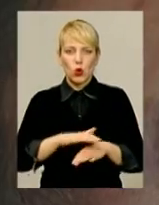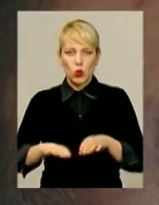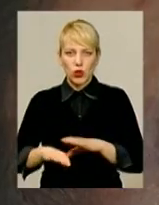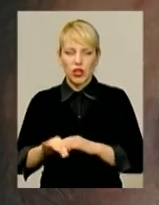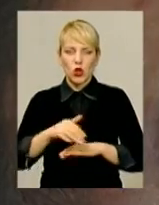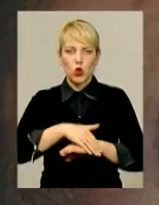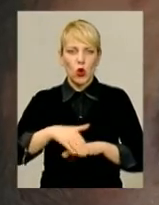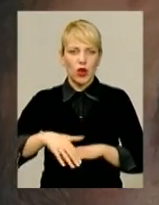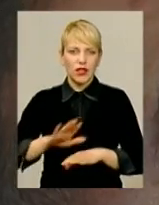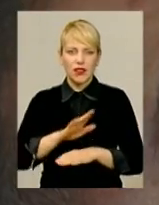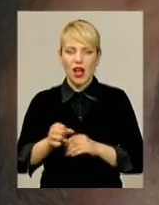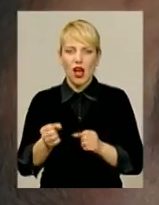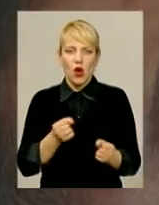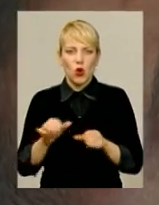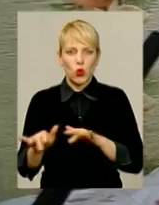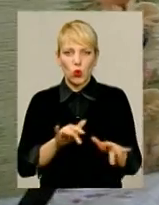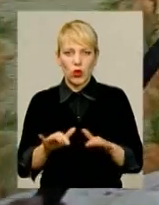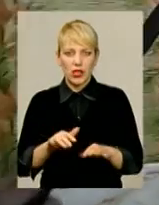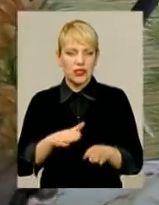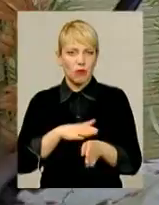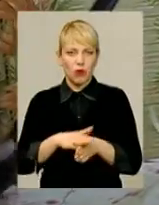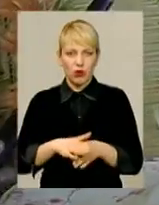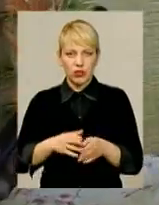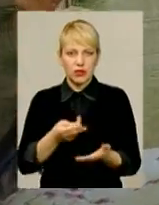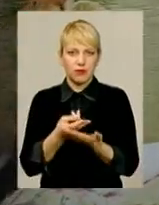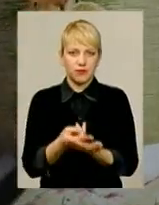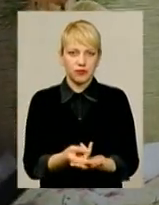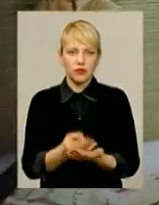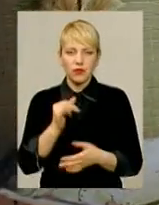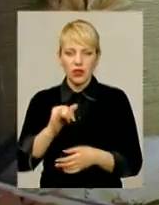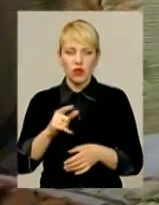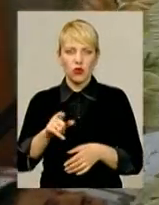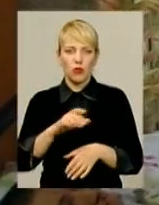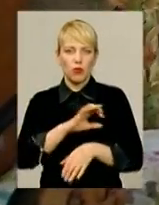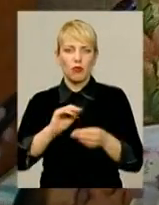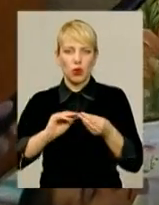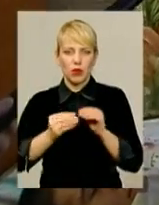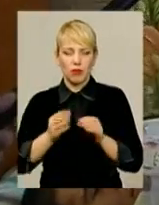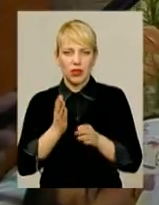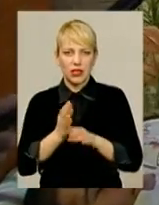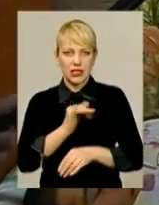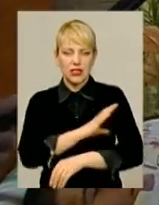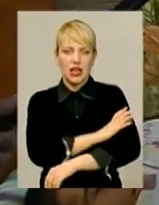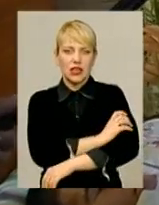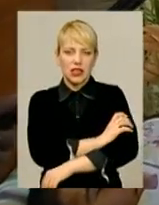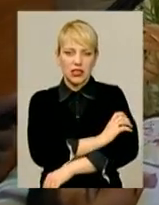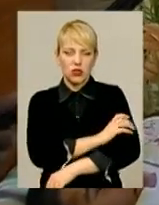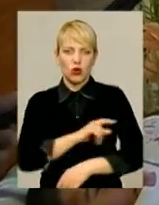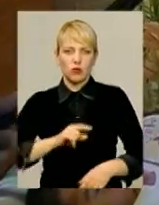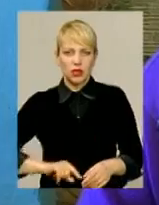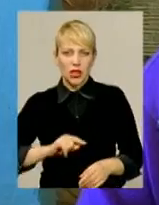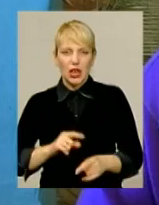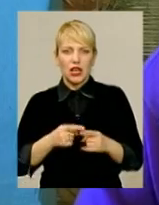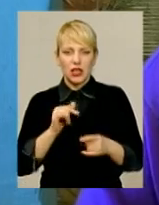не рухаються. Він цілком прикутий до ліжка. А ще у нього періодичні проблеми з артеріальним тиском, легенями та сечовим міхуром. Миколина